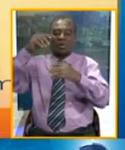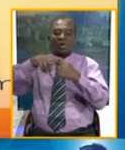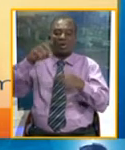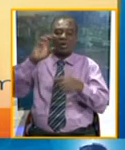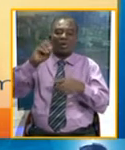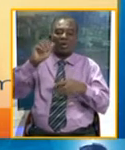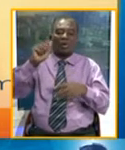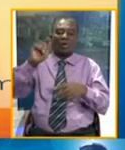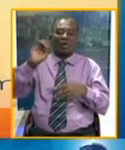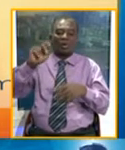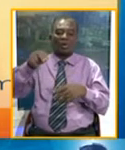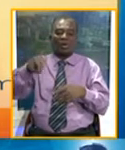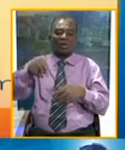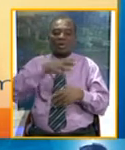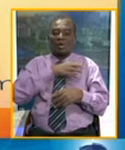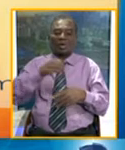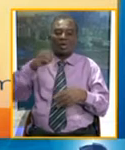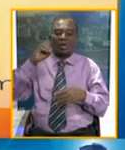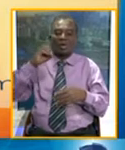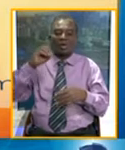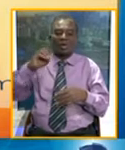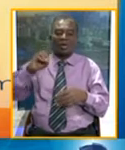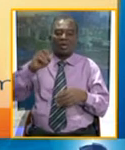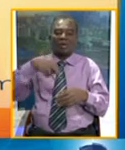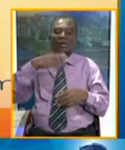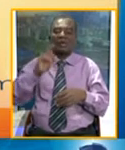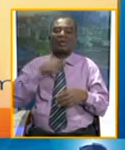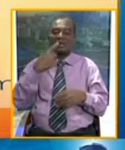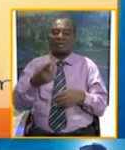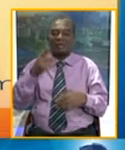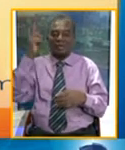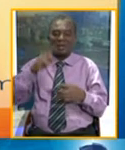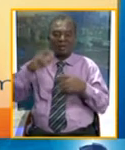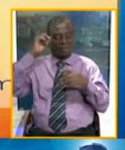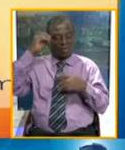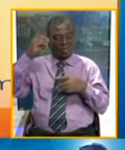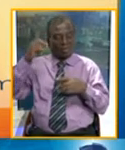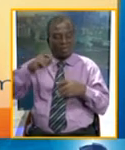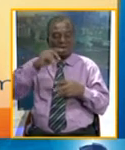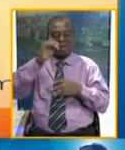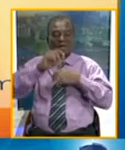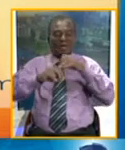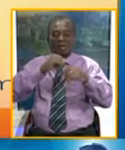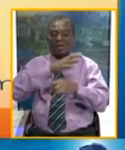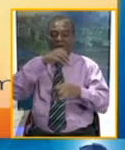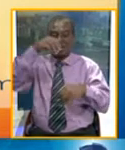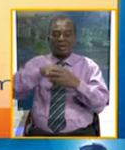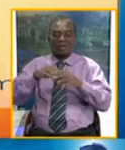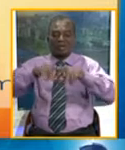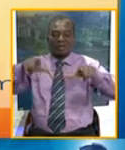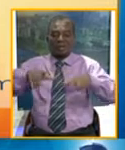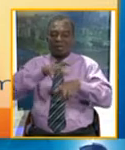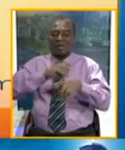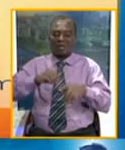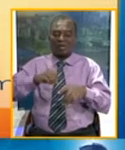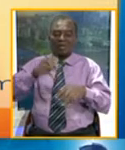Le CNDH interpelle l'opinion nationale sur la persistance des actes d'incivisme dans le milieu de la